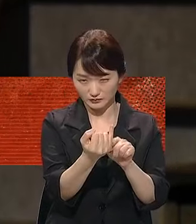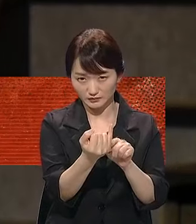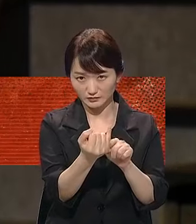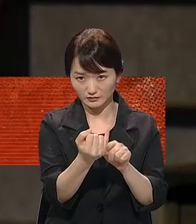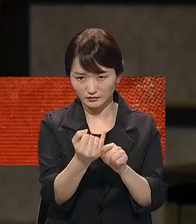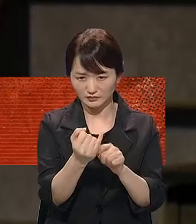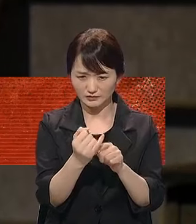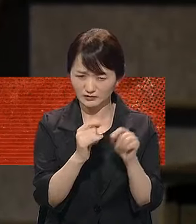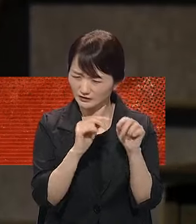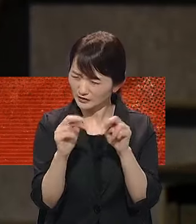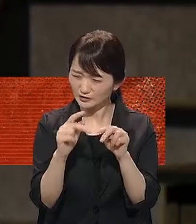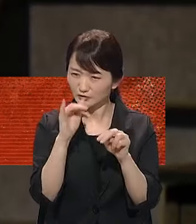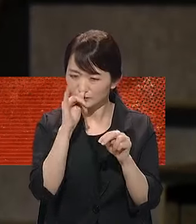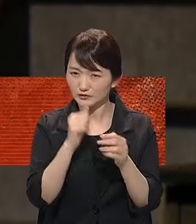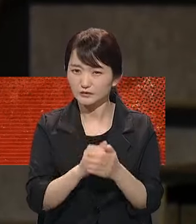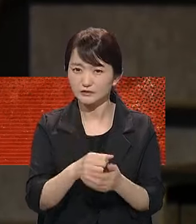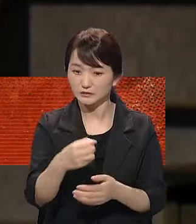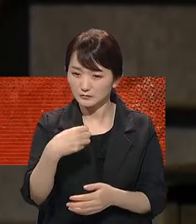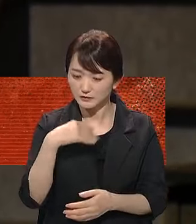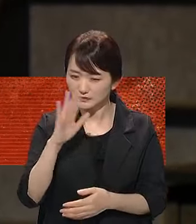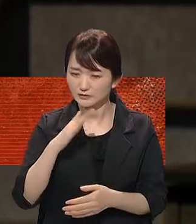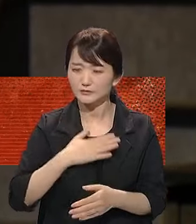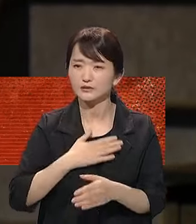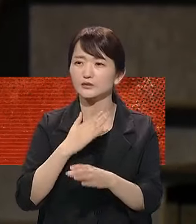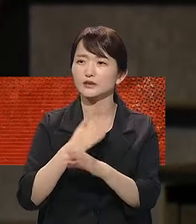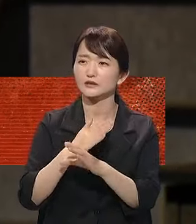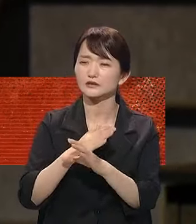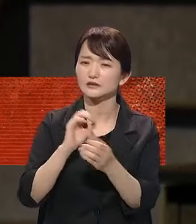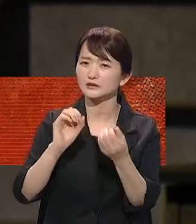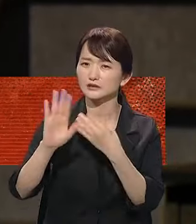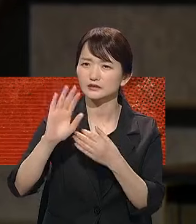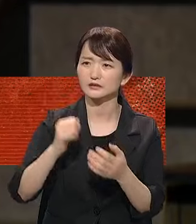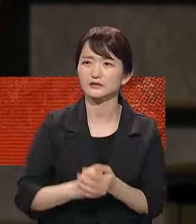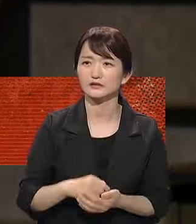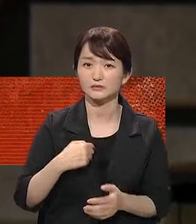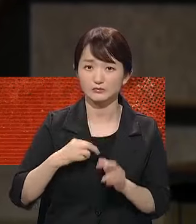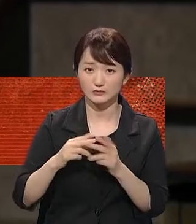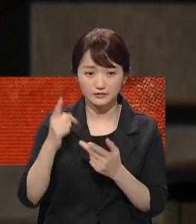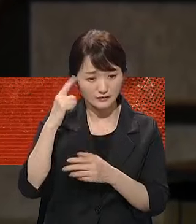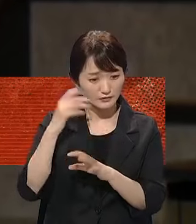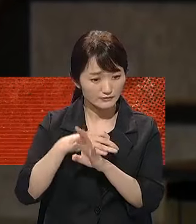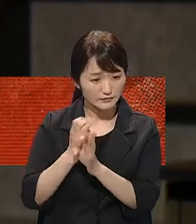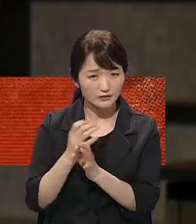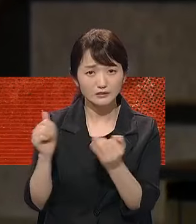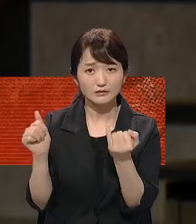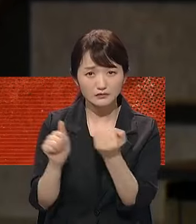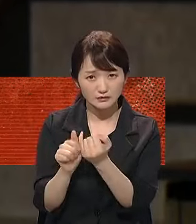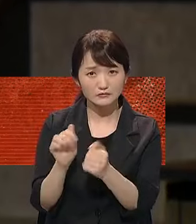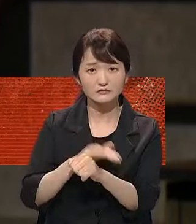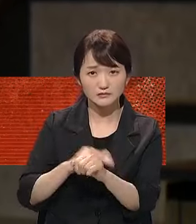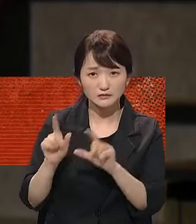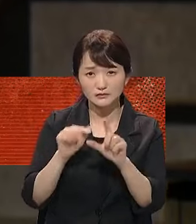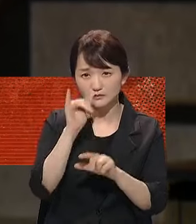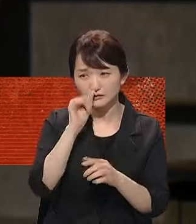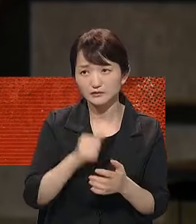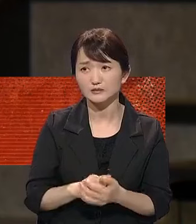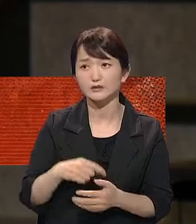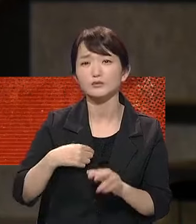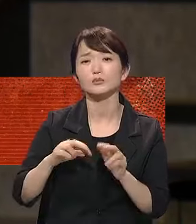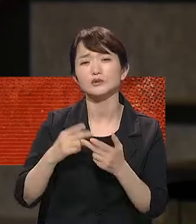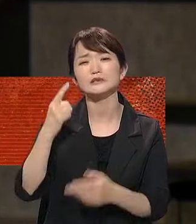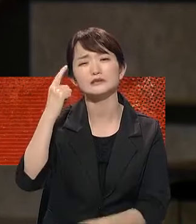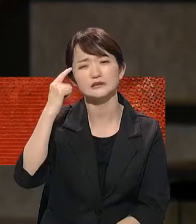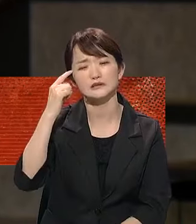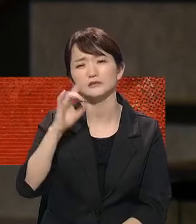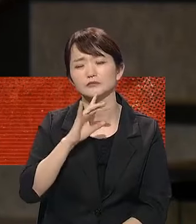했었으면 저도 이제이 엑스를 안 했을 텐데이 본인은 정신 차리고 지금 결혼해서 잘 살고 있다라고 얘기하지만 그건 본인